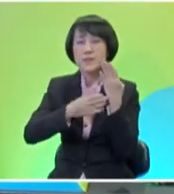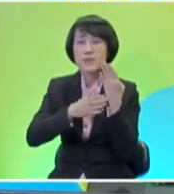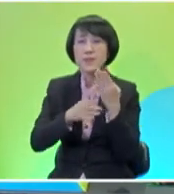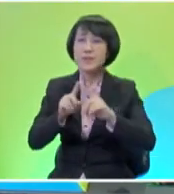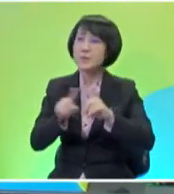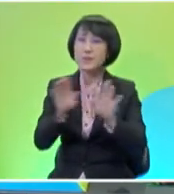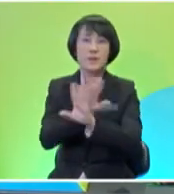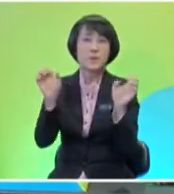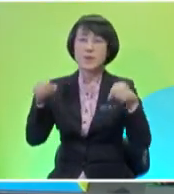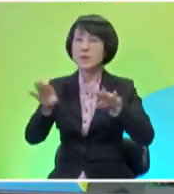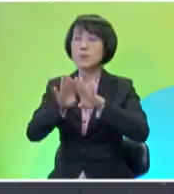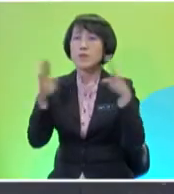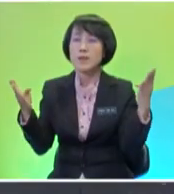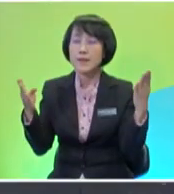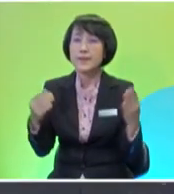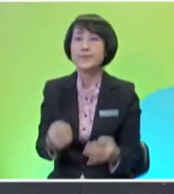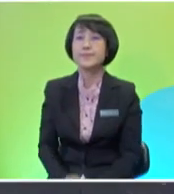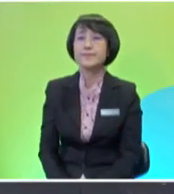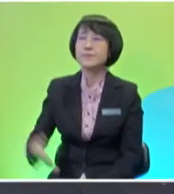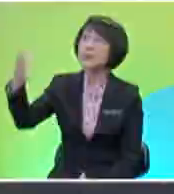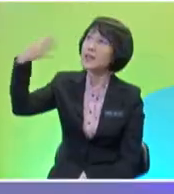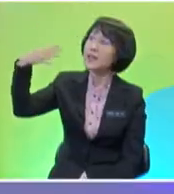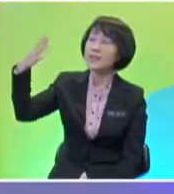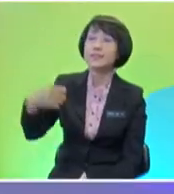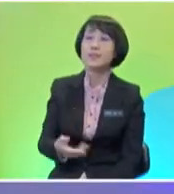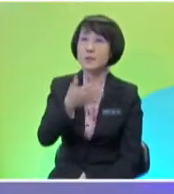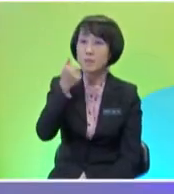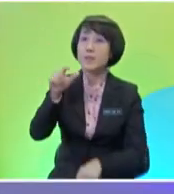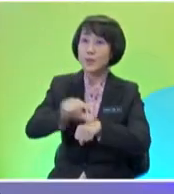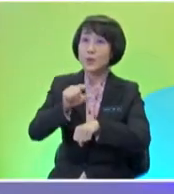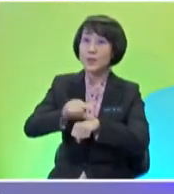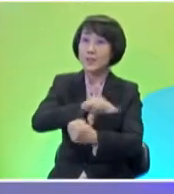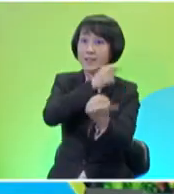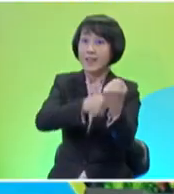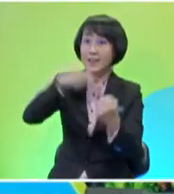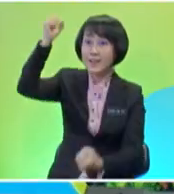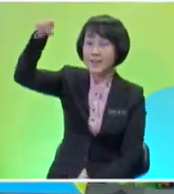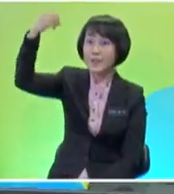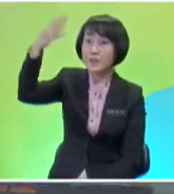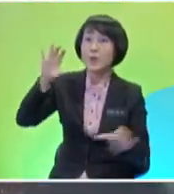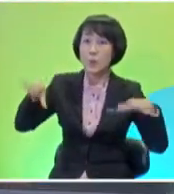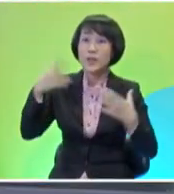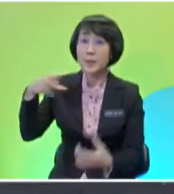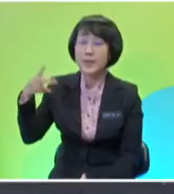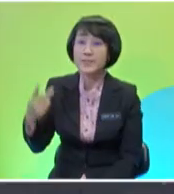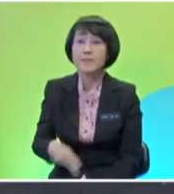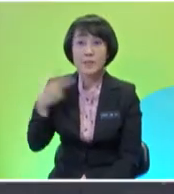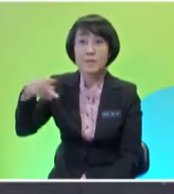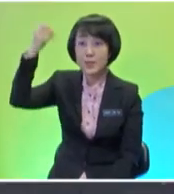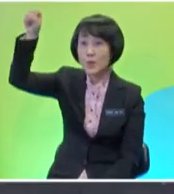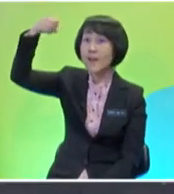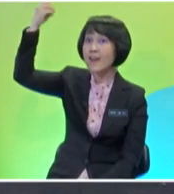Tapi tak tahu kenapa tak boleh juga. Ha, ni panas ni. Elok kita guna tenaga solar buat kipas. Kipas? Kipas